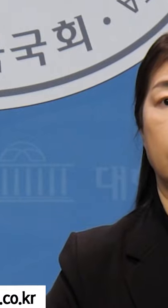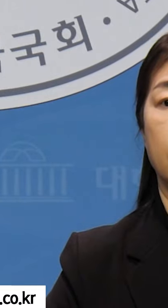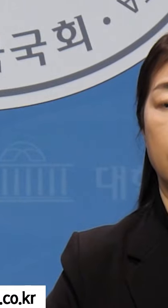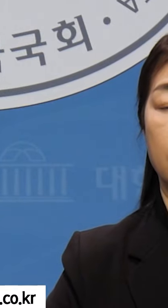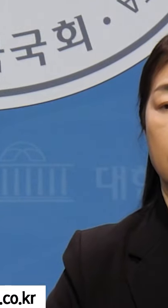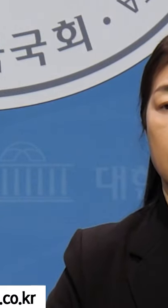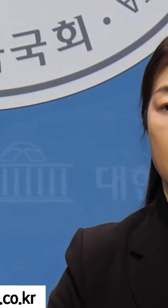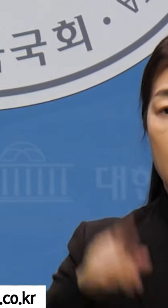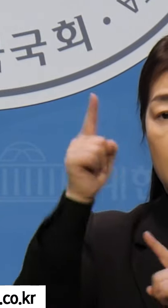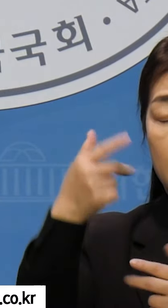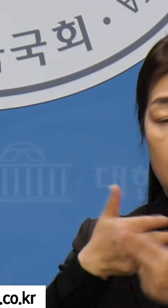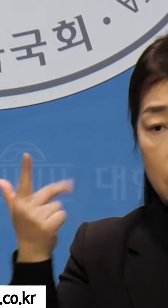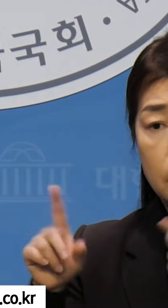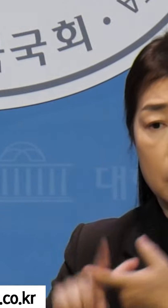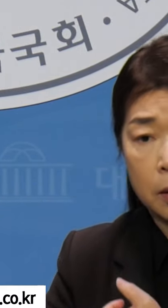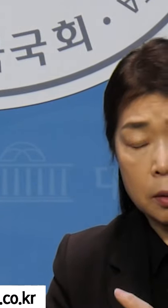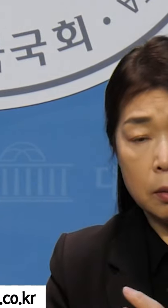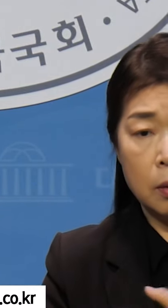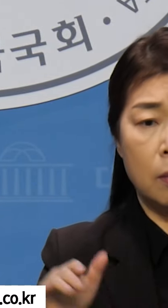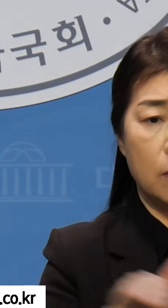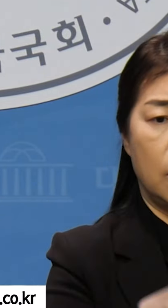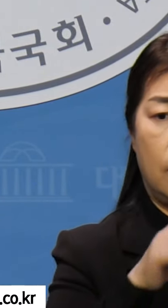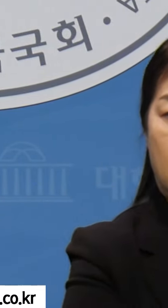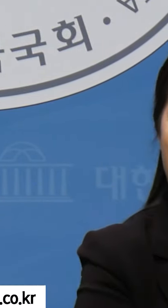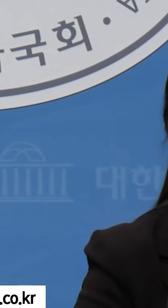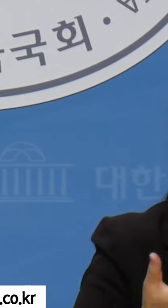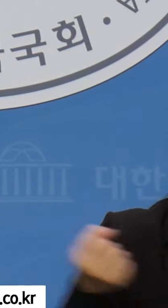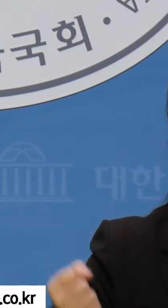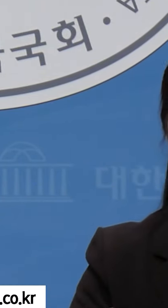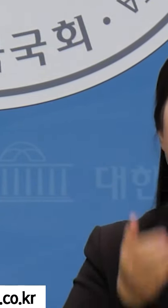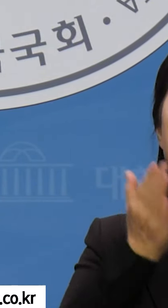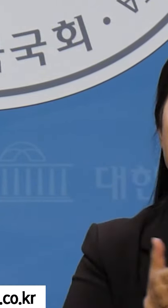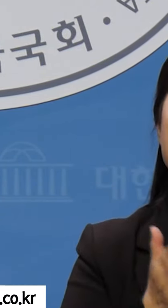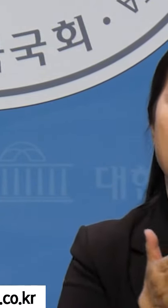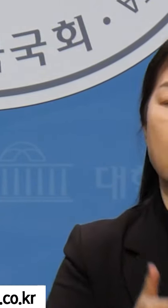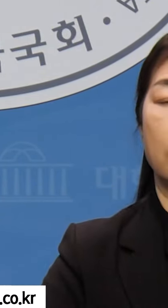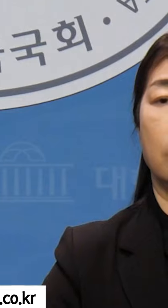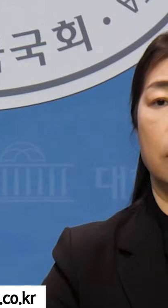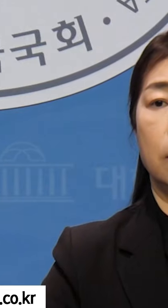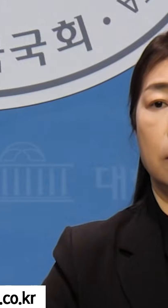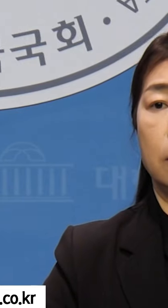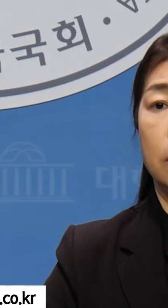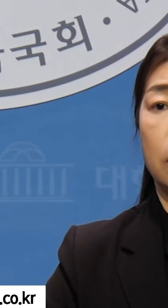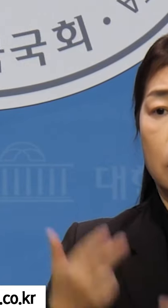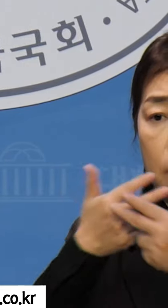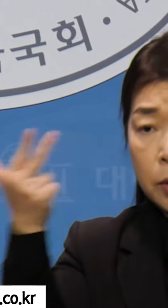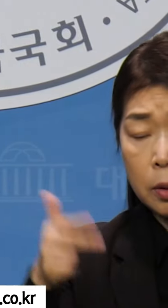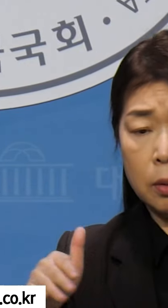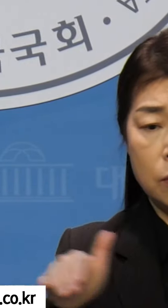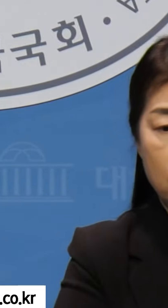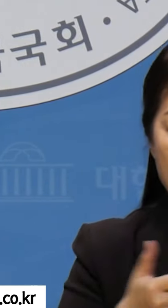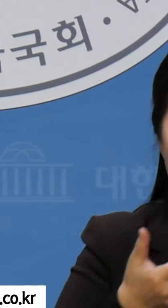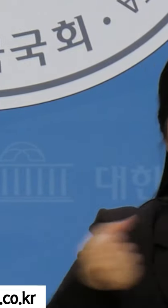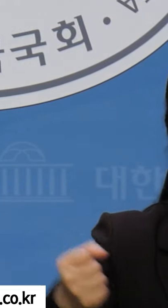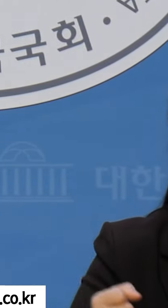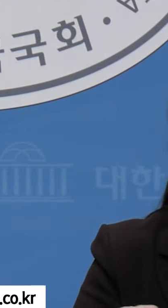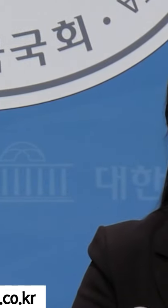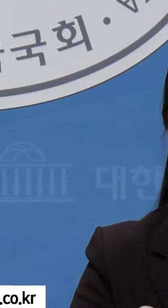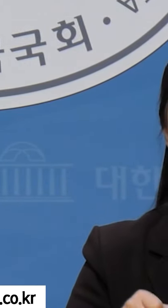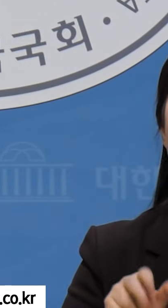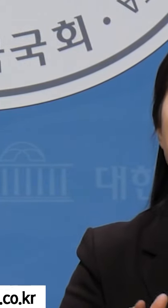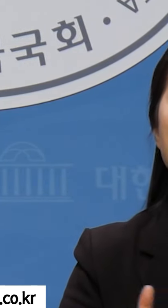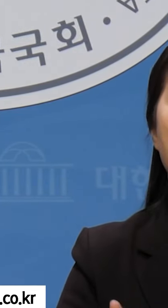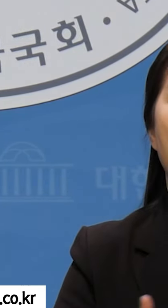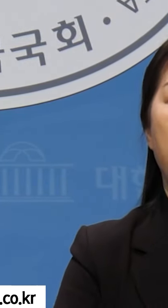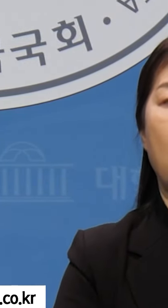친명, 친문 갈라치기를 거부합니다. 친명과 친문 갈등으로 몰아가고 있습니다.